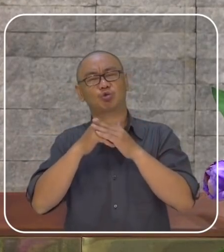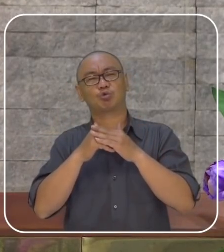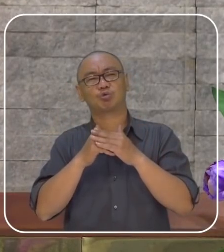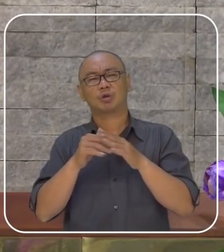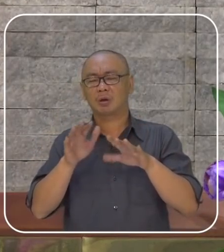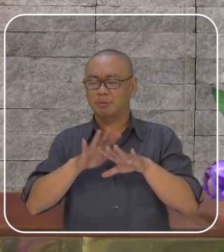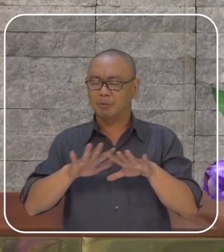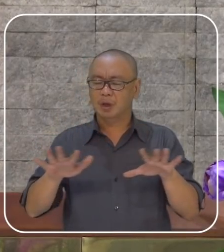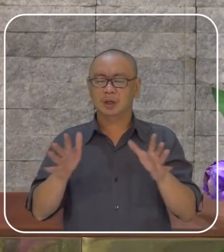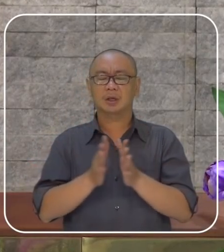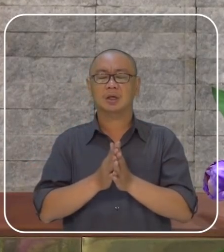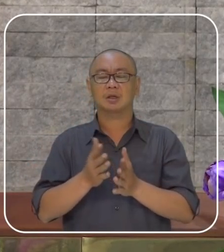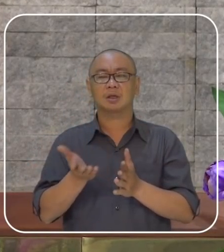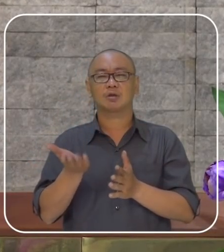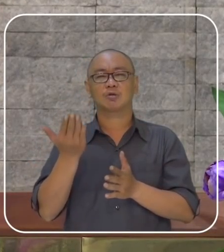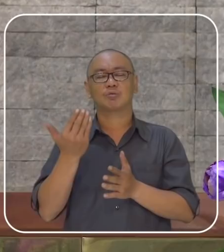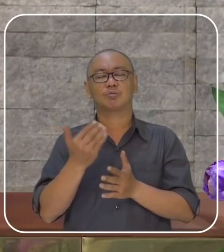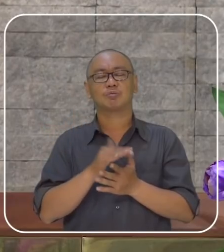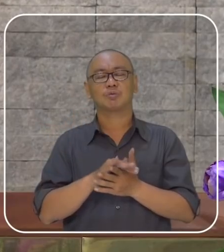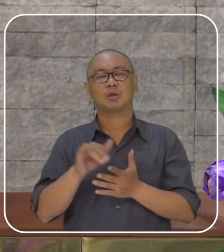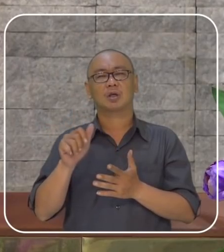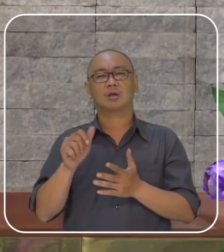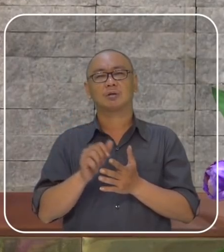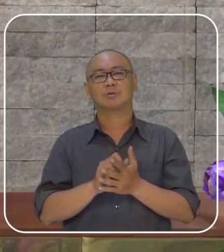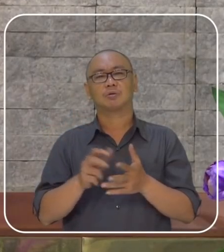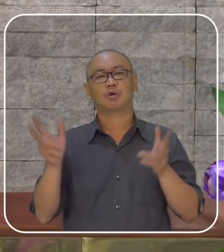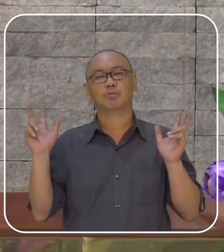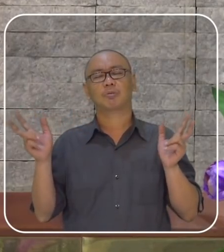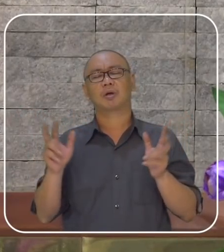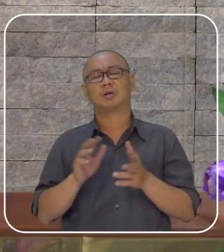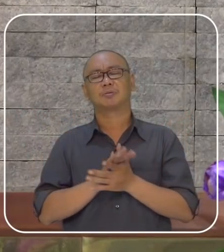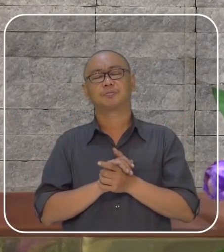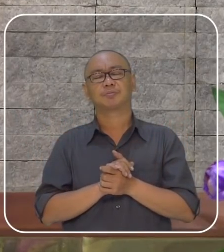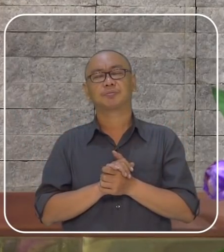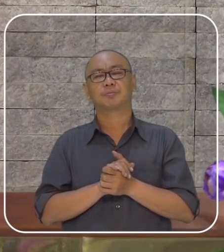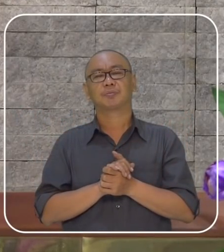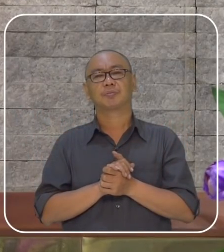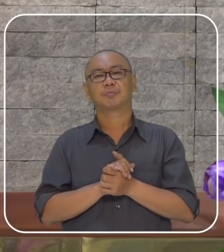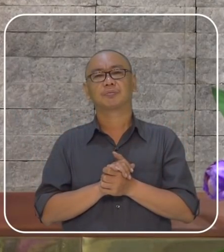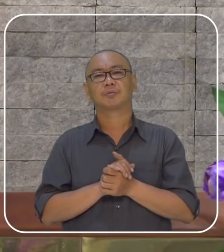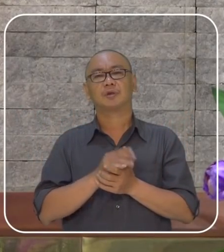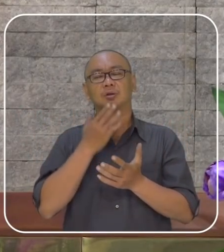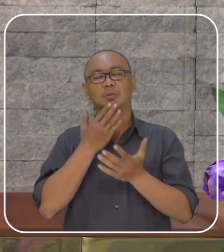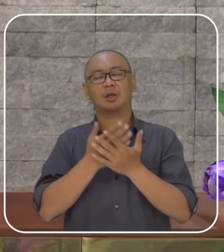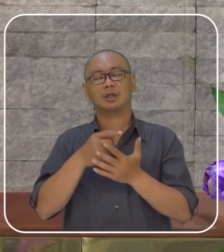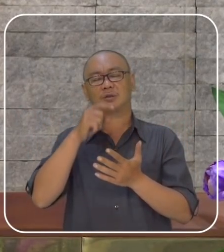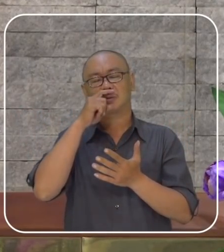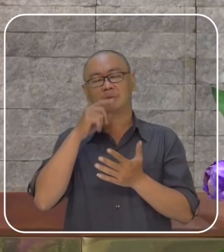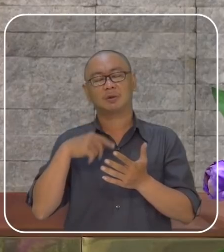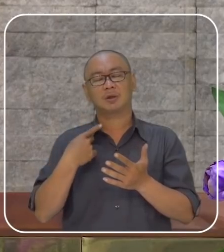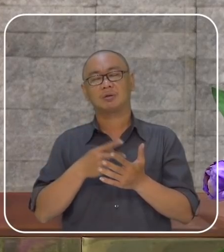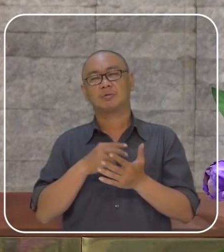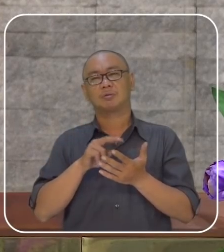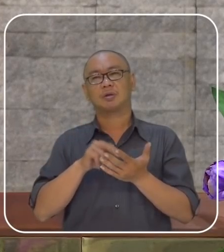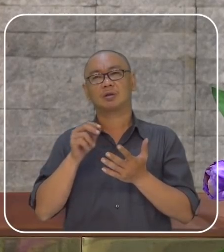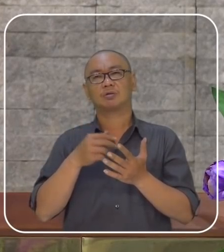damai dan hidup yang normal untuk membangun masa depan dan cita-cita. Terima kasih ya Bapa, kami pada akhirnya